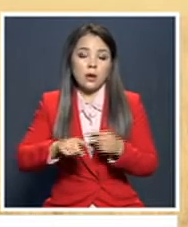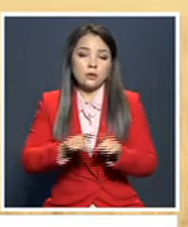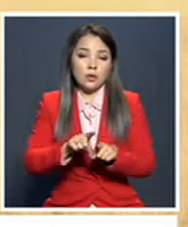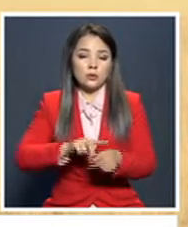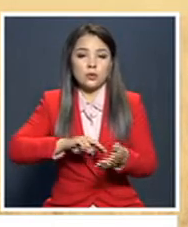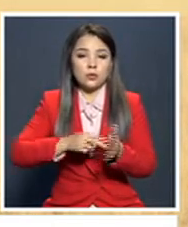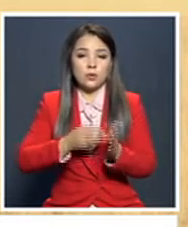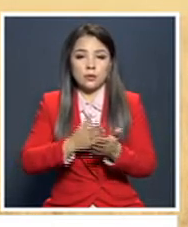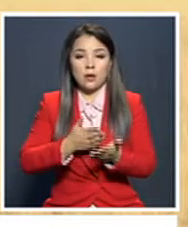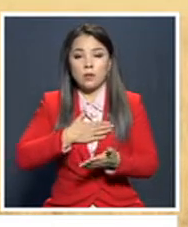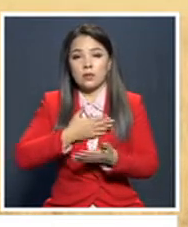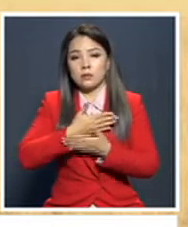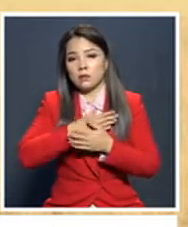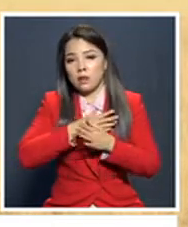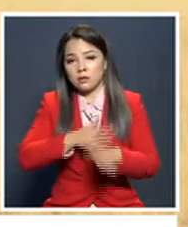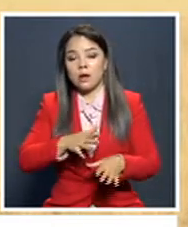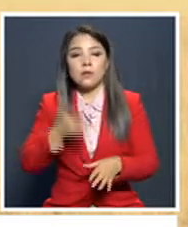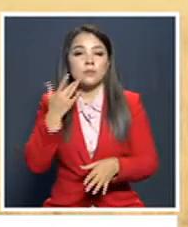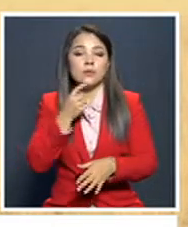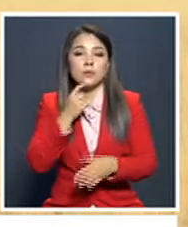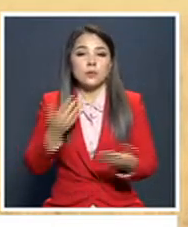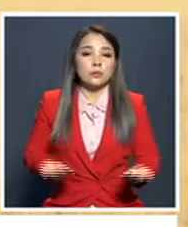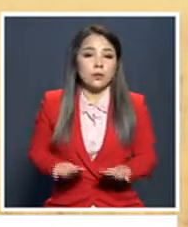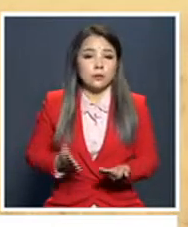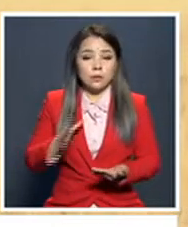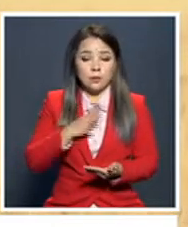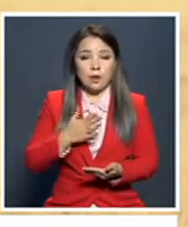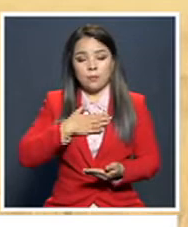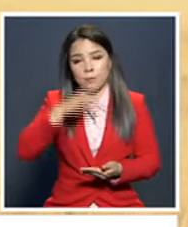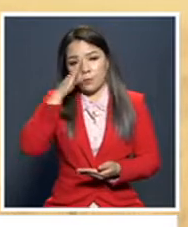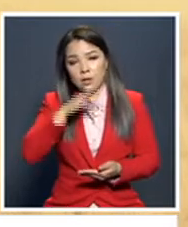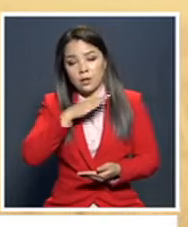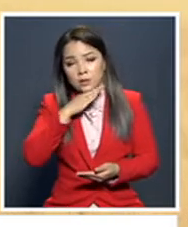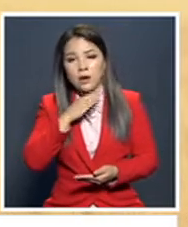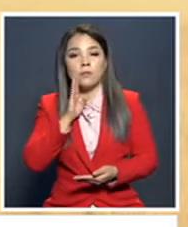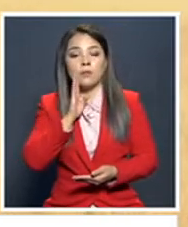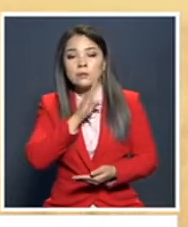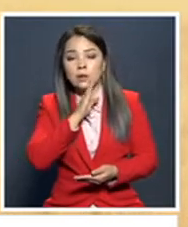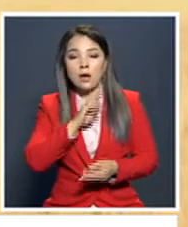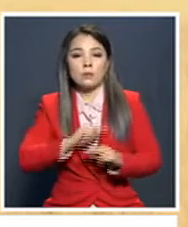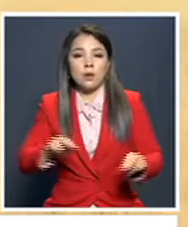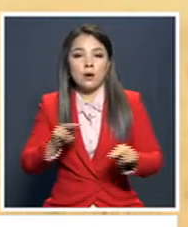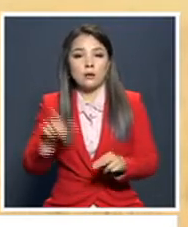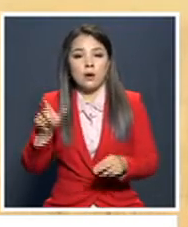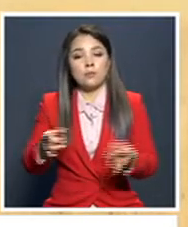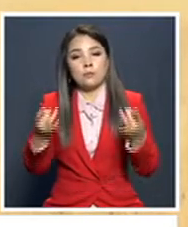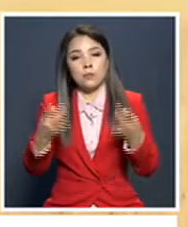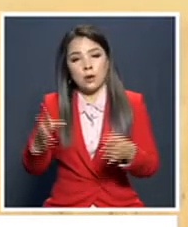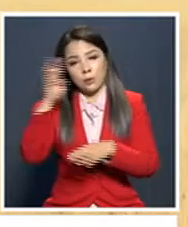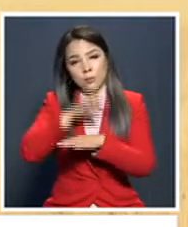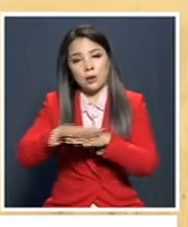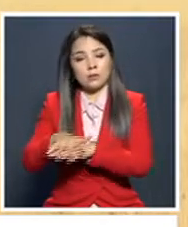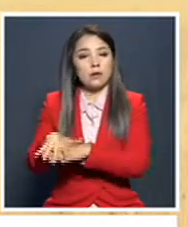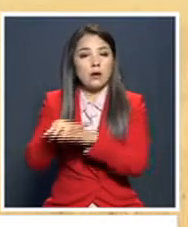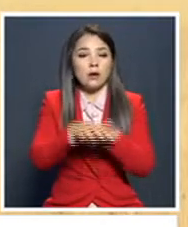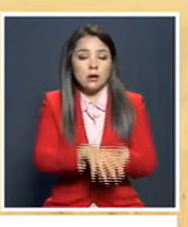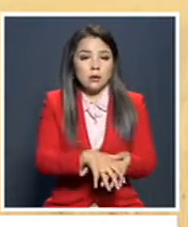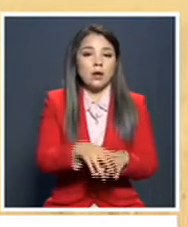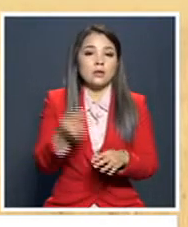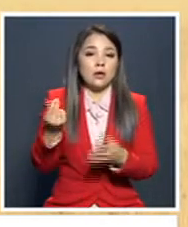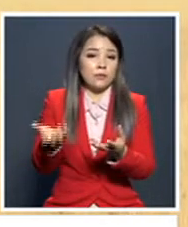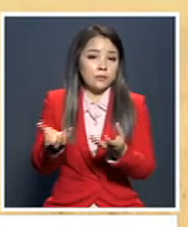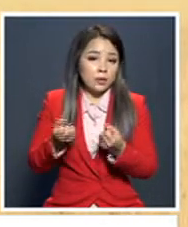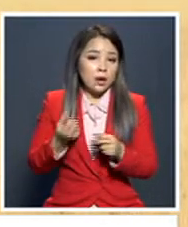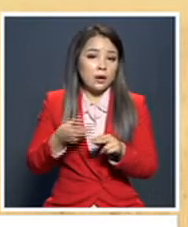жоқ. Әкеміз механизатор, шешеміз мұғалім болды. Құрысылы мен мемлекеттен кредитіміз алып, және мал басын құрап, жер